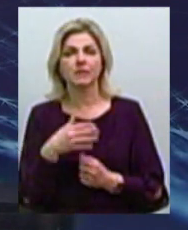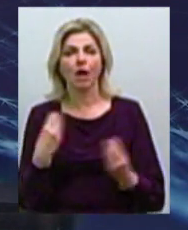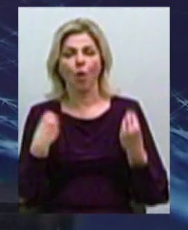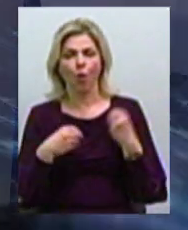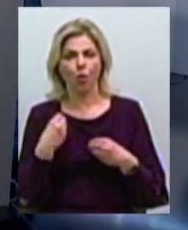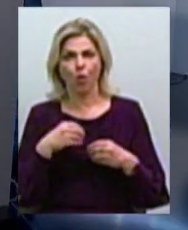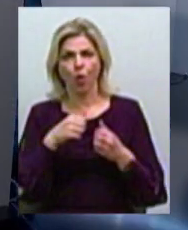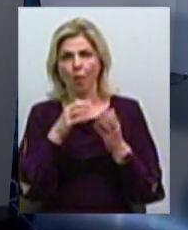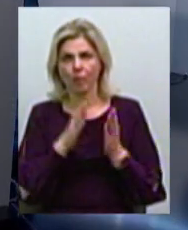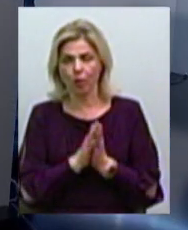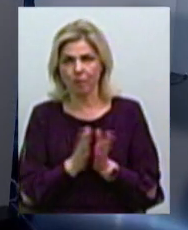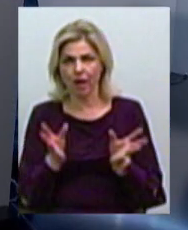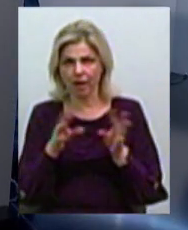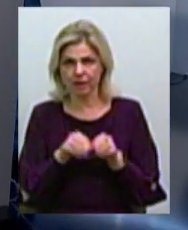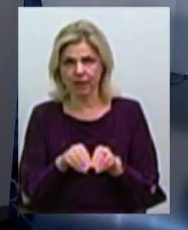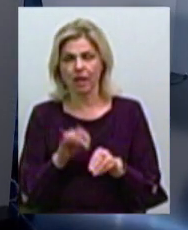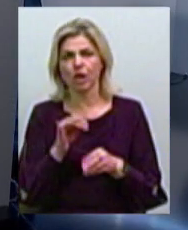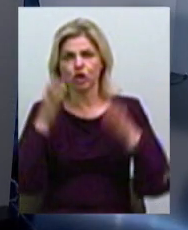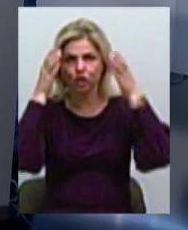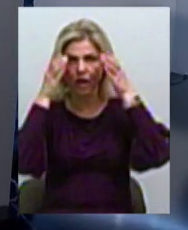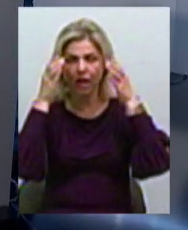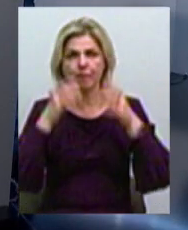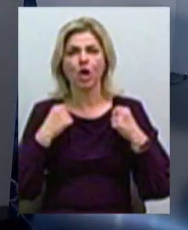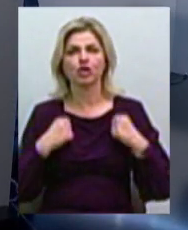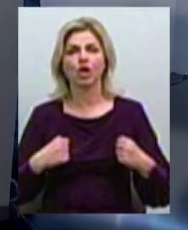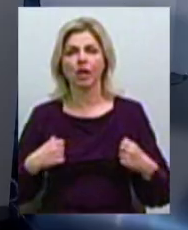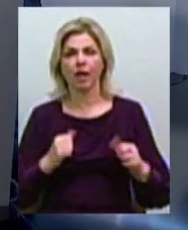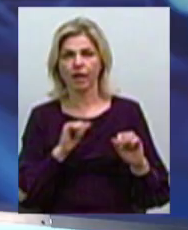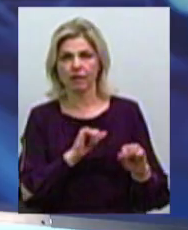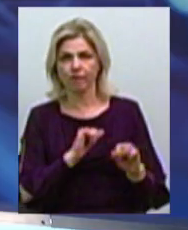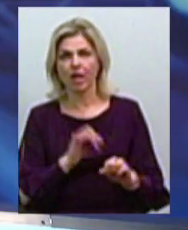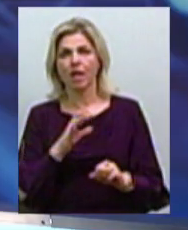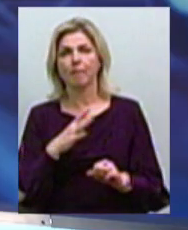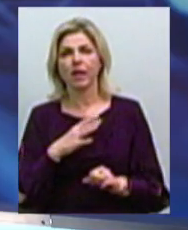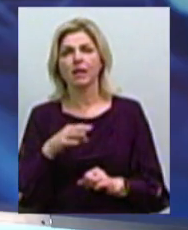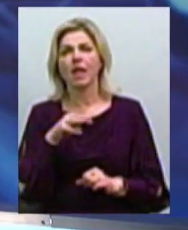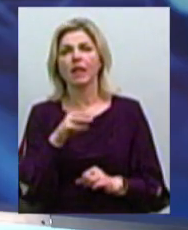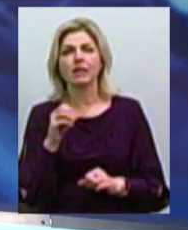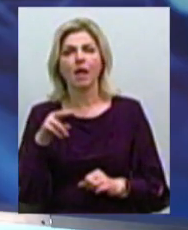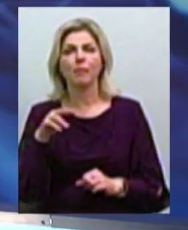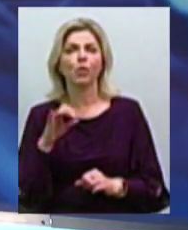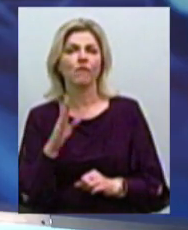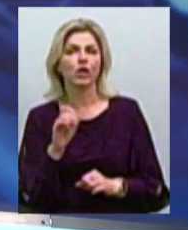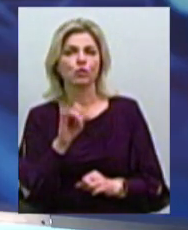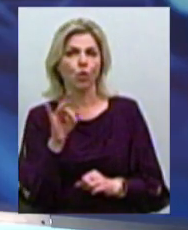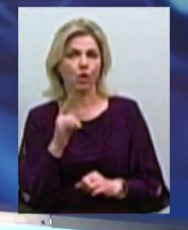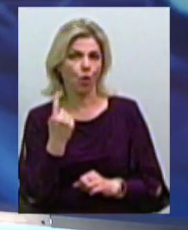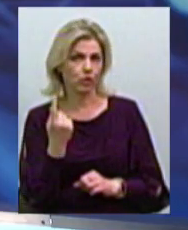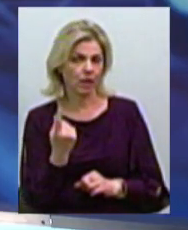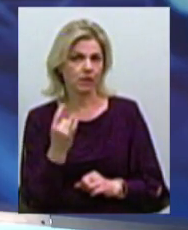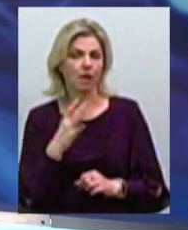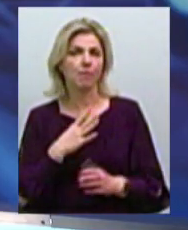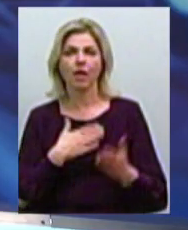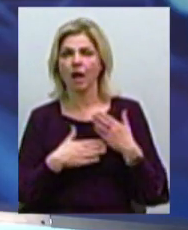були шоломи, були бронежилети і був тепловізор один. Але це така була дуже